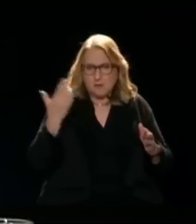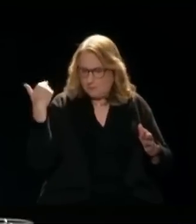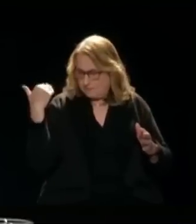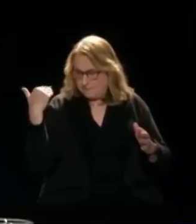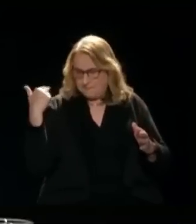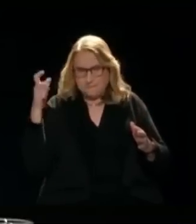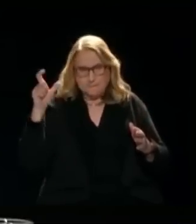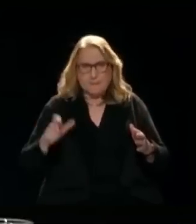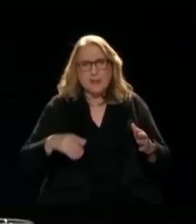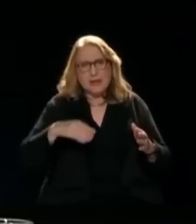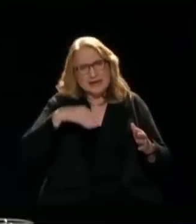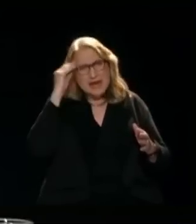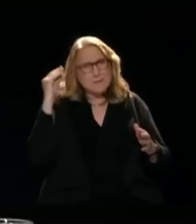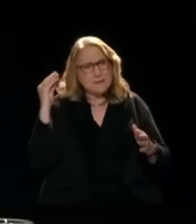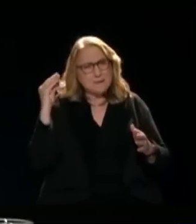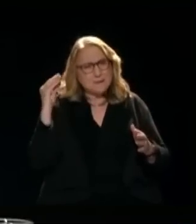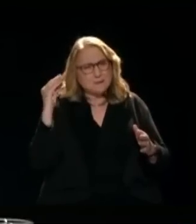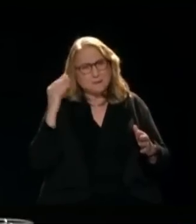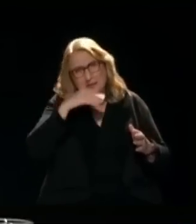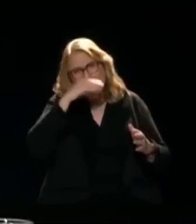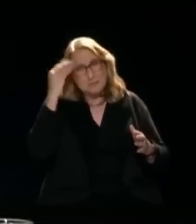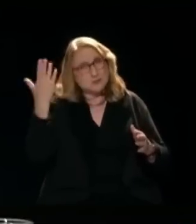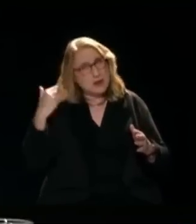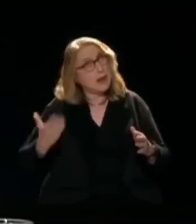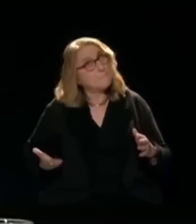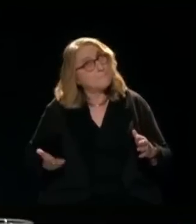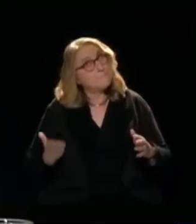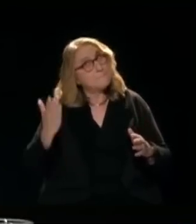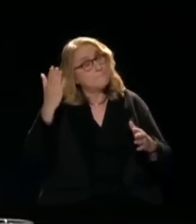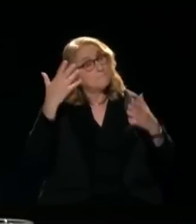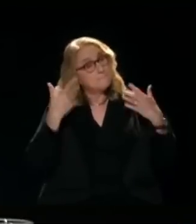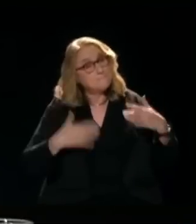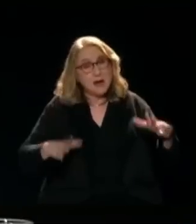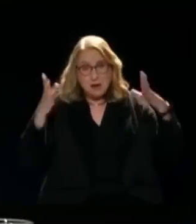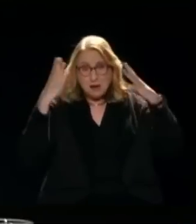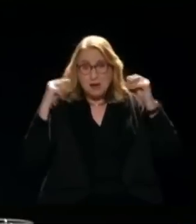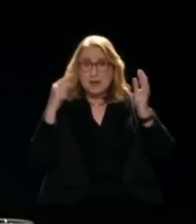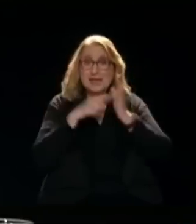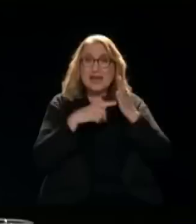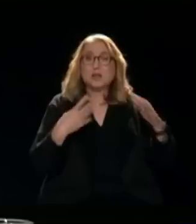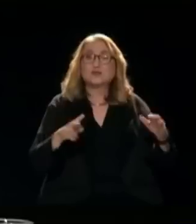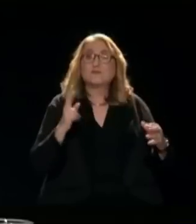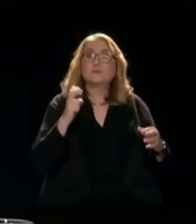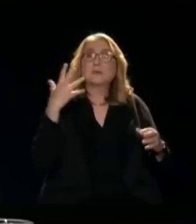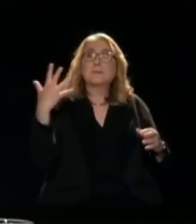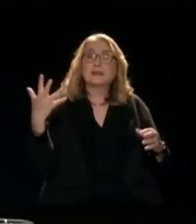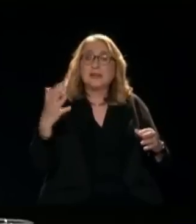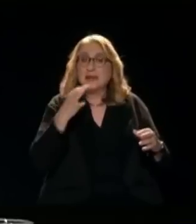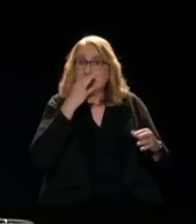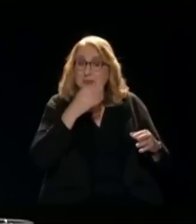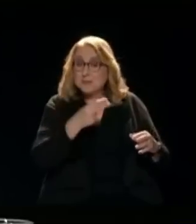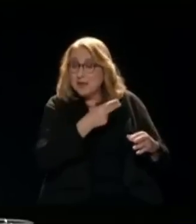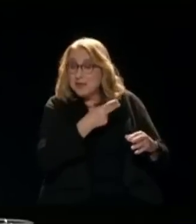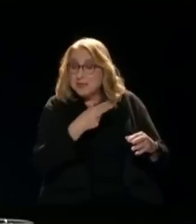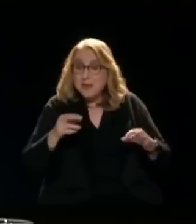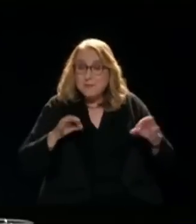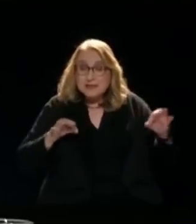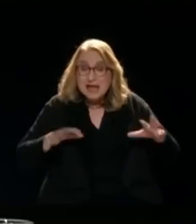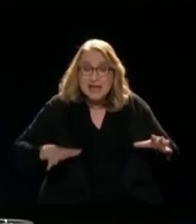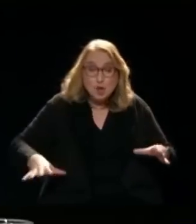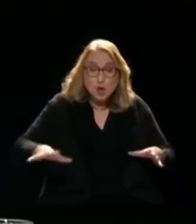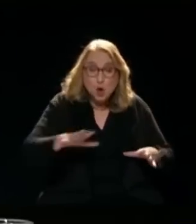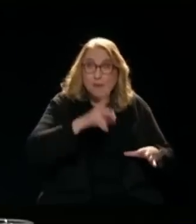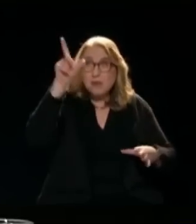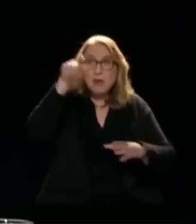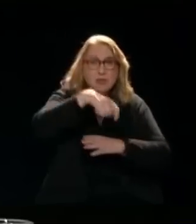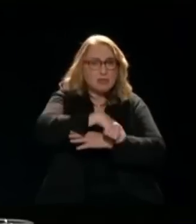ο κύριος Καραμαλής, ο γυραιότερος. Έτσι, λοιπόν, το 1975. Τι είχε πει, ότι για ζητήματα κυριαρχίας δεν μας αφορά.